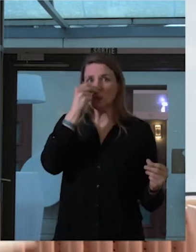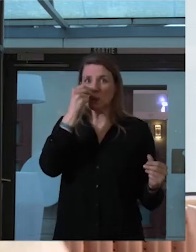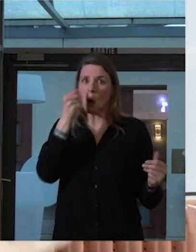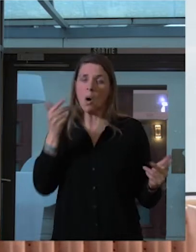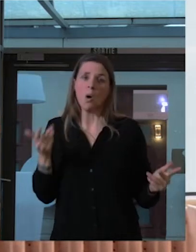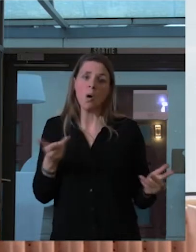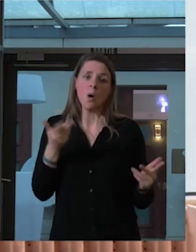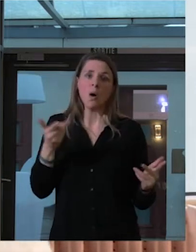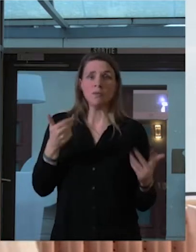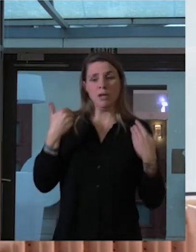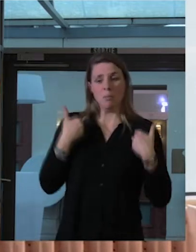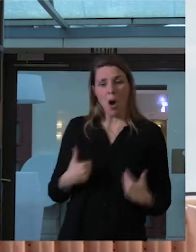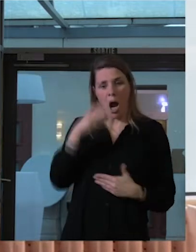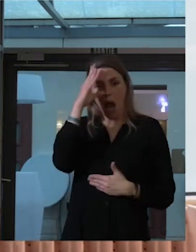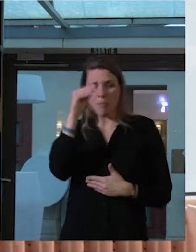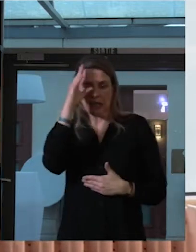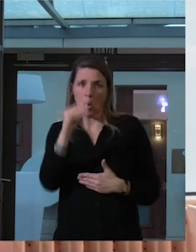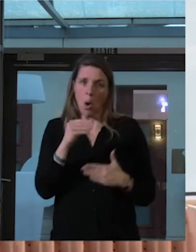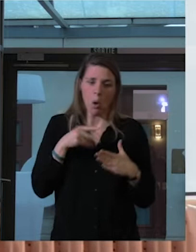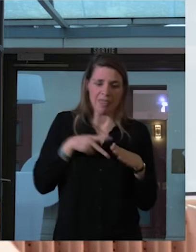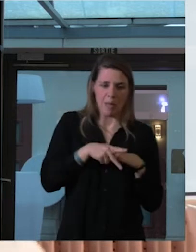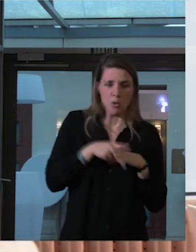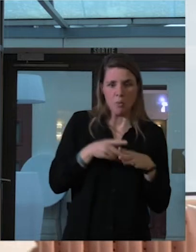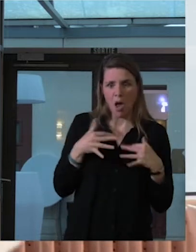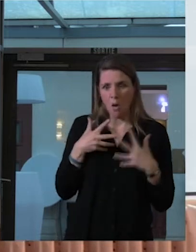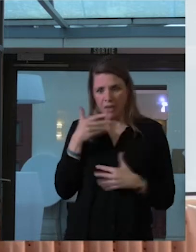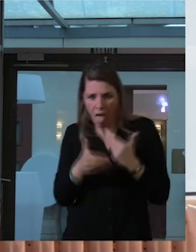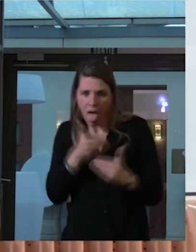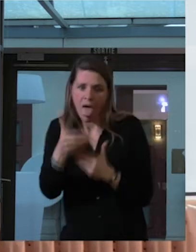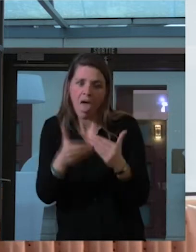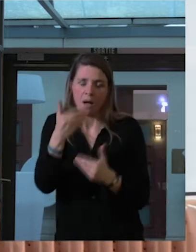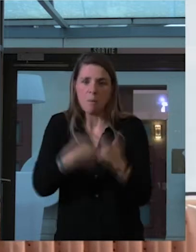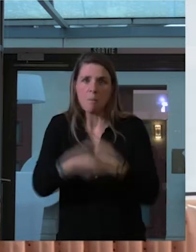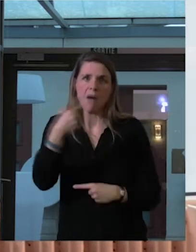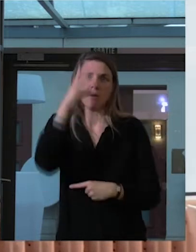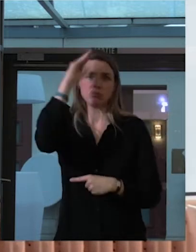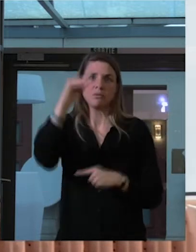de « je suis amateur et je veux aller plus loin dans ma carrière ».